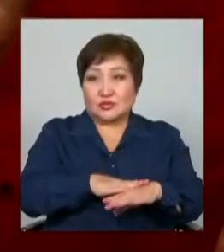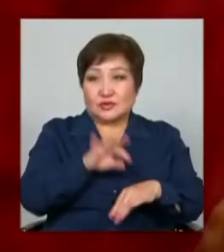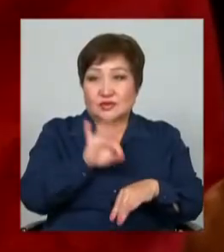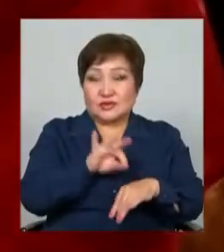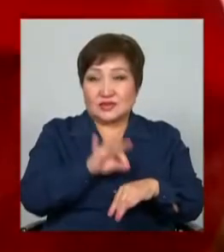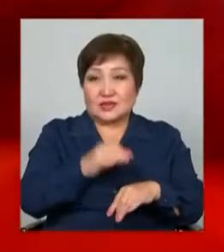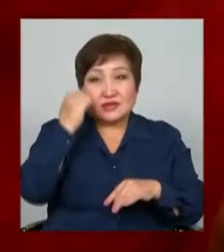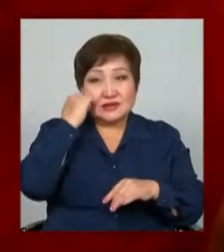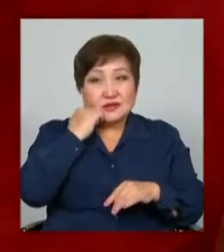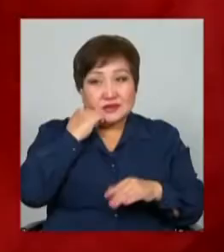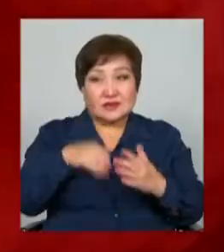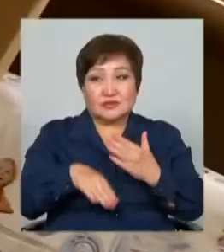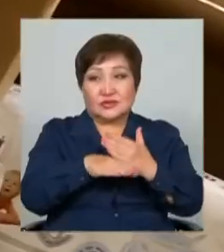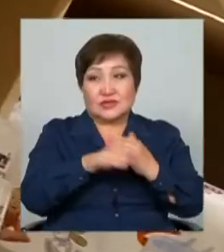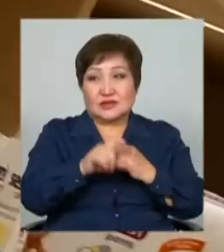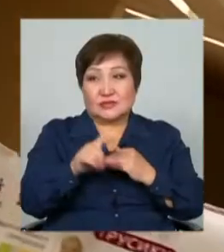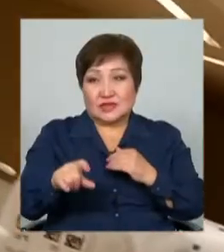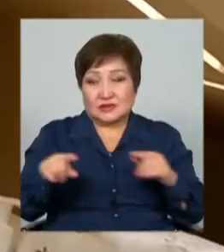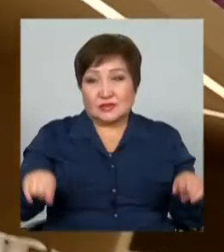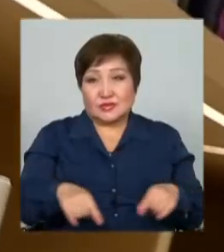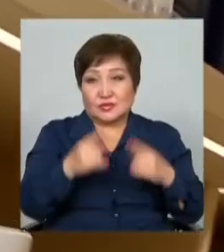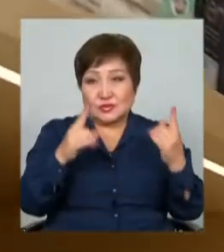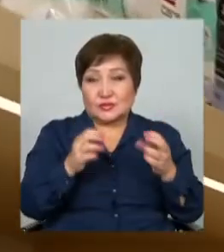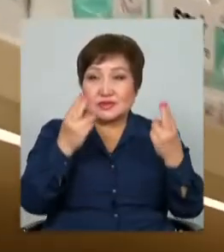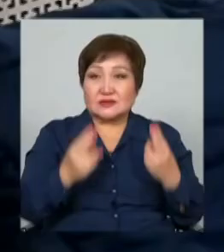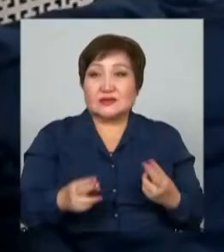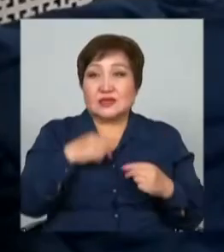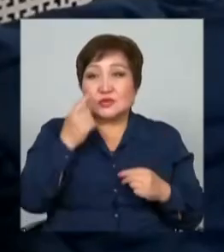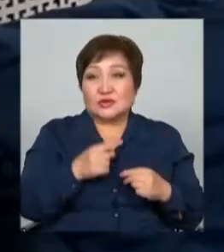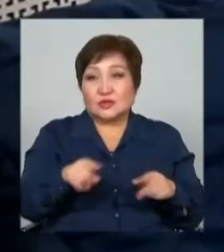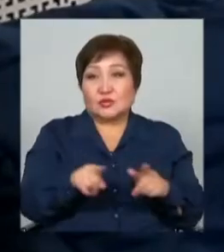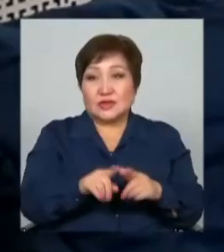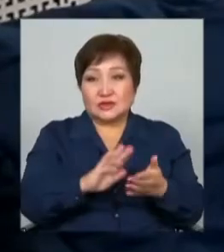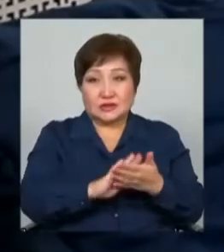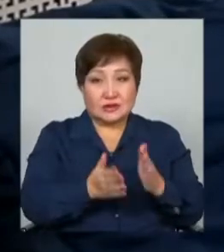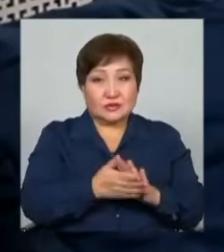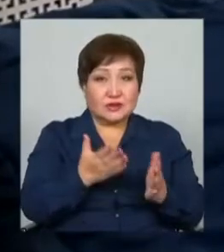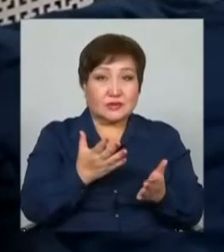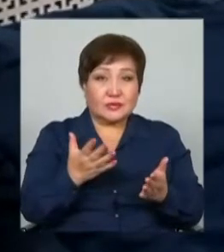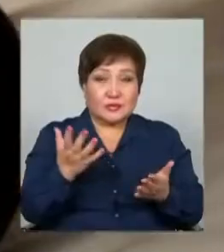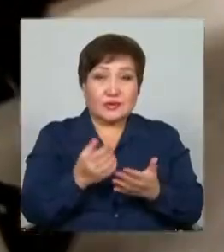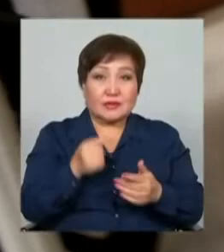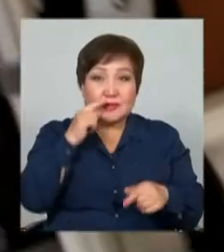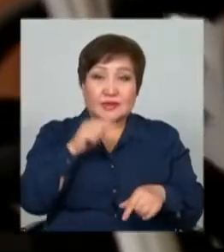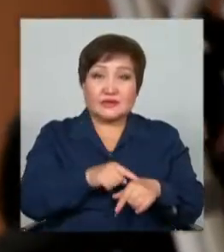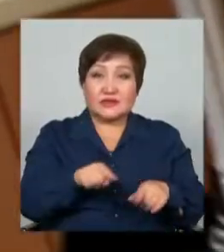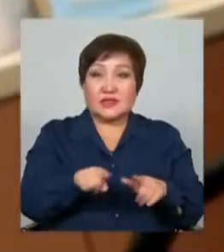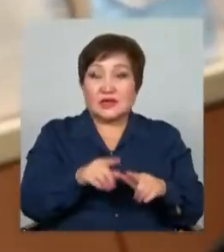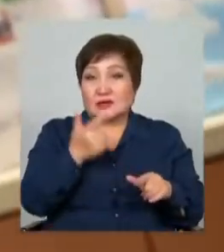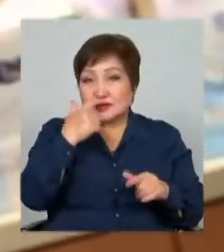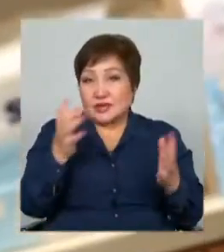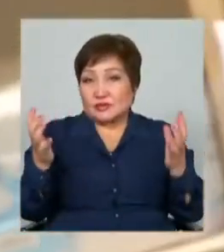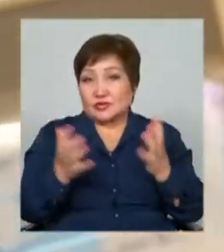қарттарға қарайласатын адамдарды демеу. Мамандардың айтуынша, мұндай жағдайға тап болғандар өзін қалай ұстап, күтімді қалай ұйымдастыру керектігін